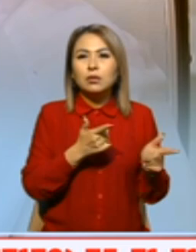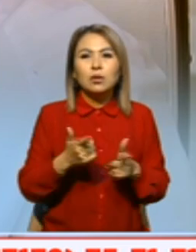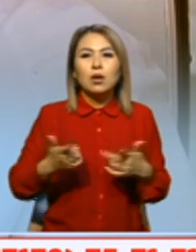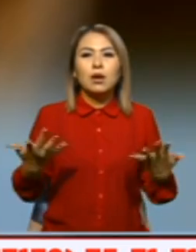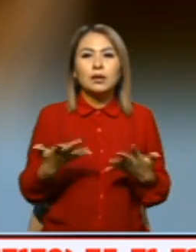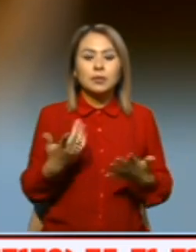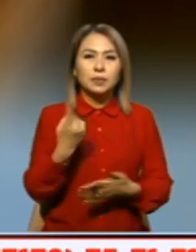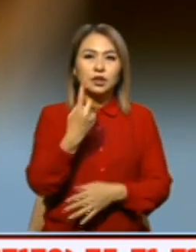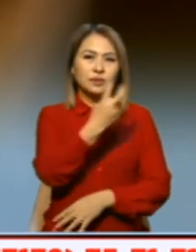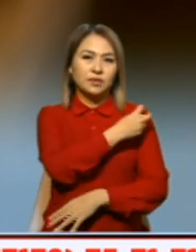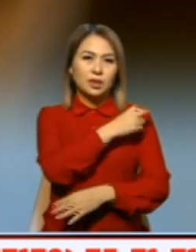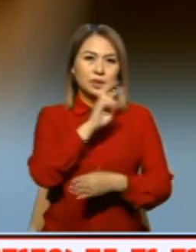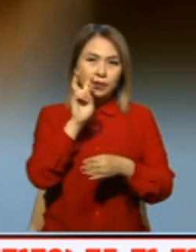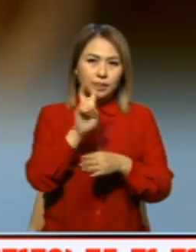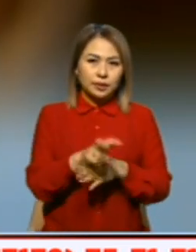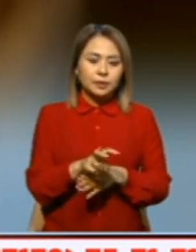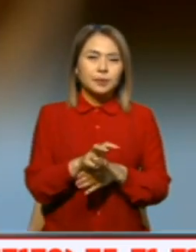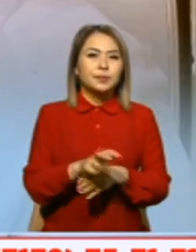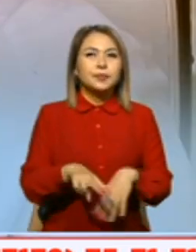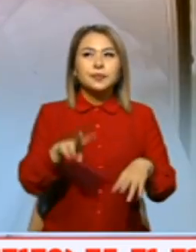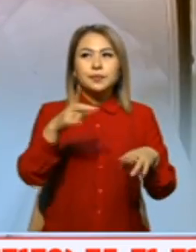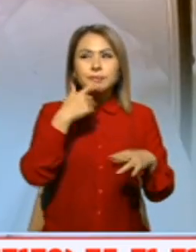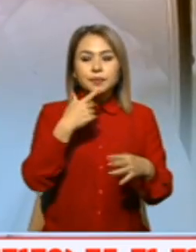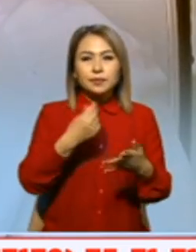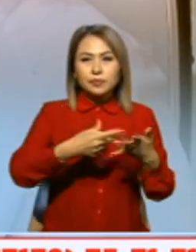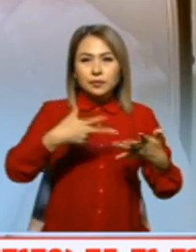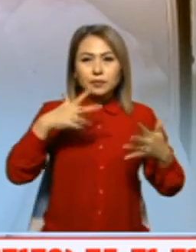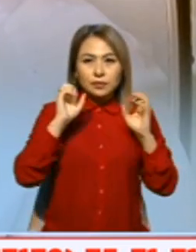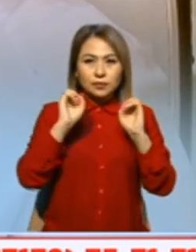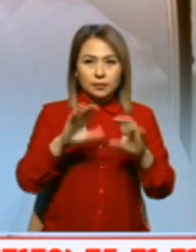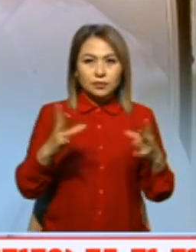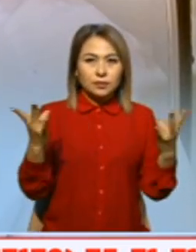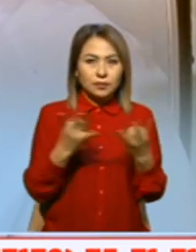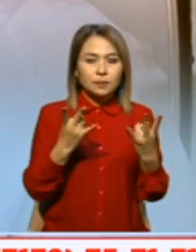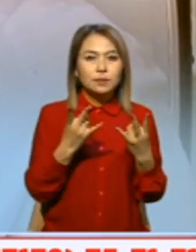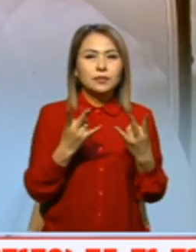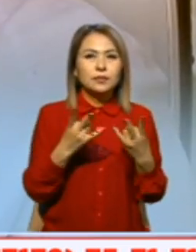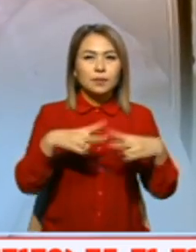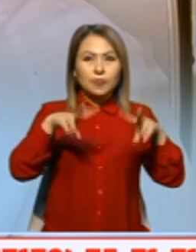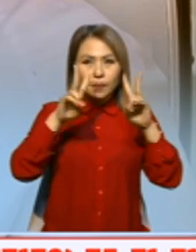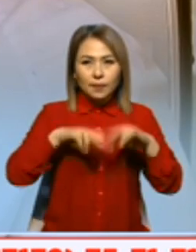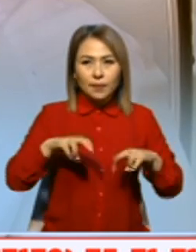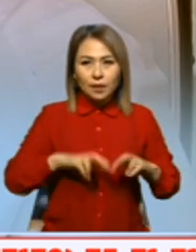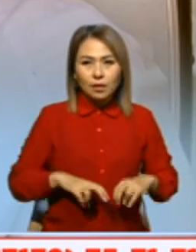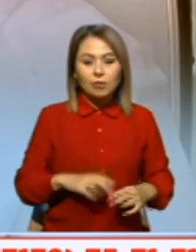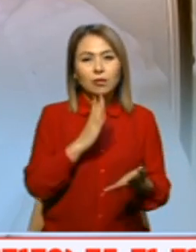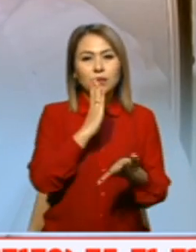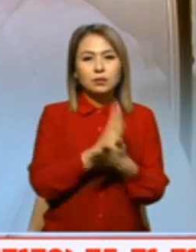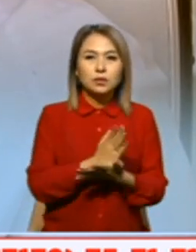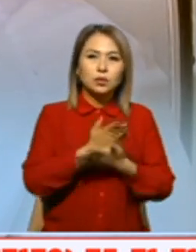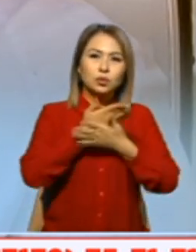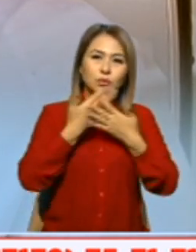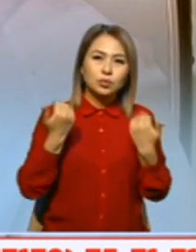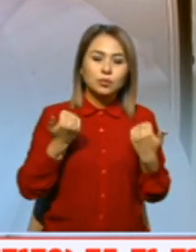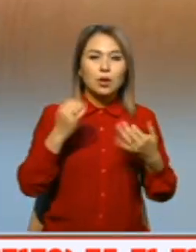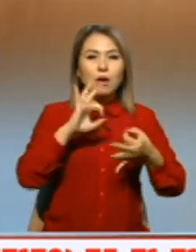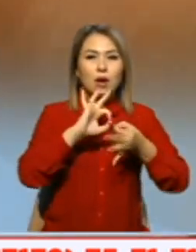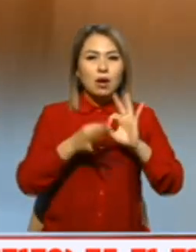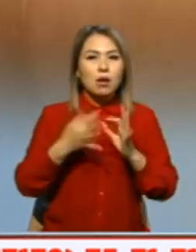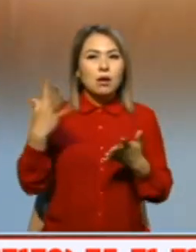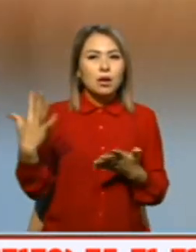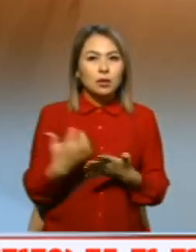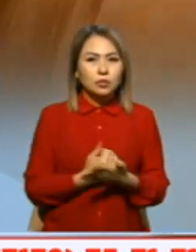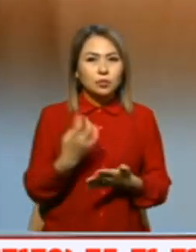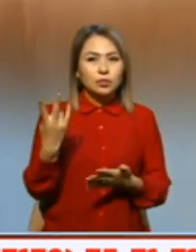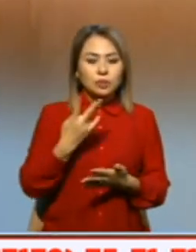келіп қаралу керек, және әйелдің қан анализдерін тапсыру керек, экстрагенитальдық аурулары бар ма, жоқ па, соны анықтау керек,